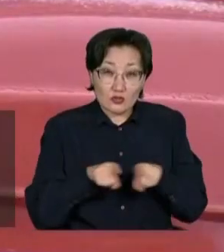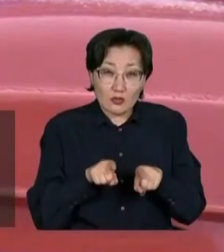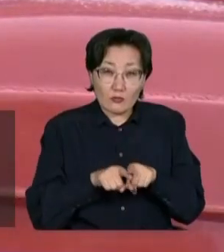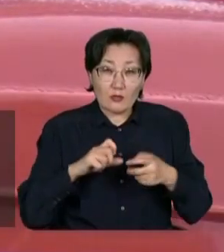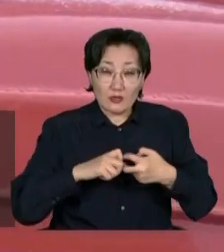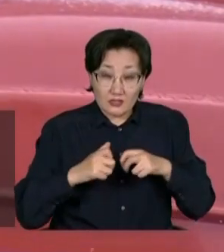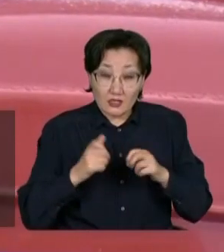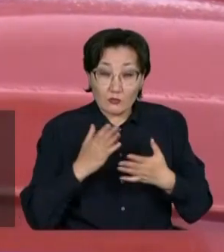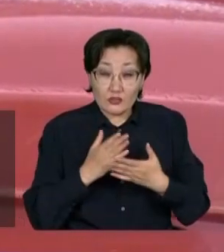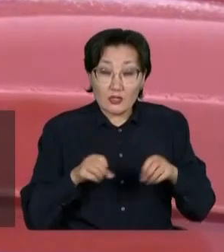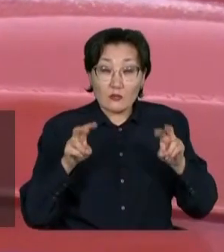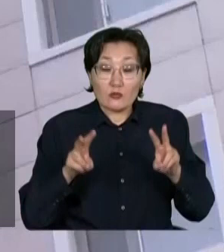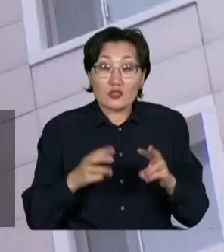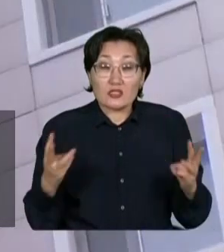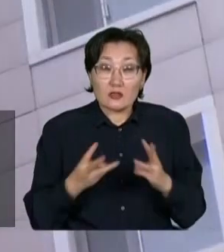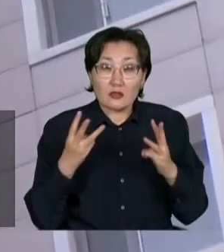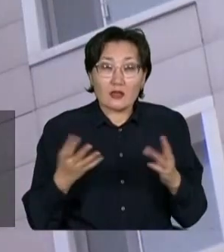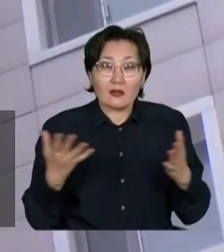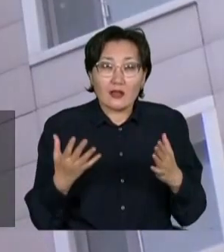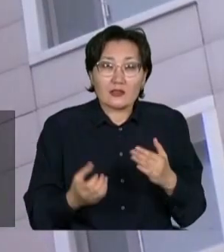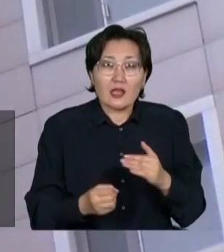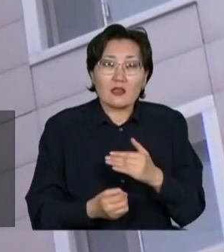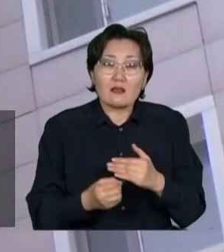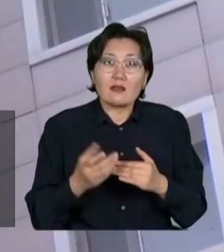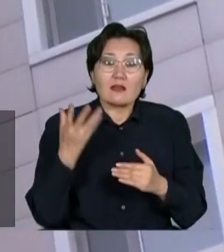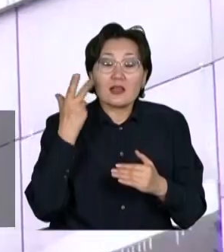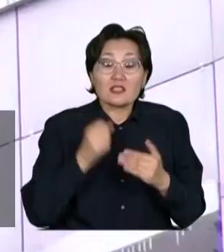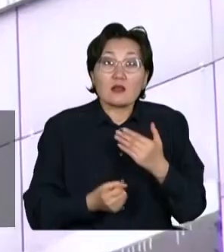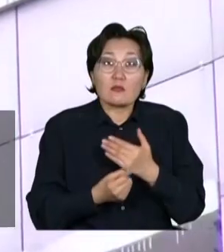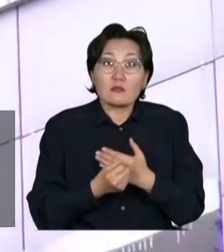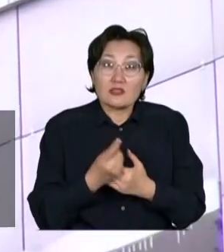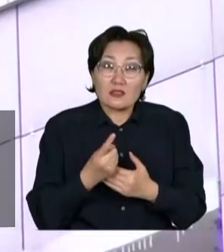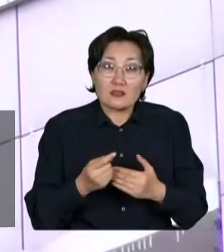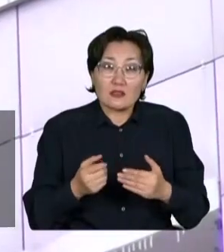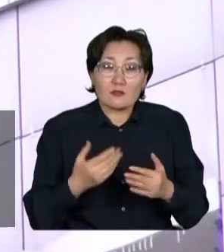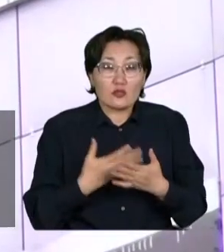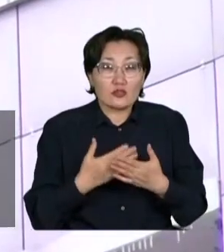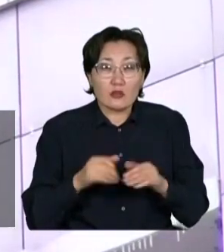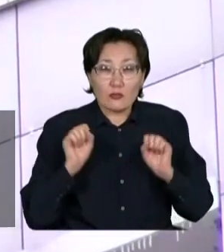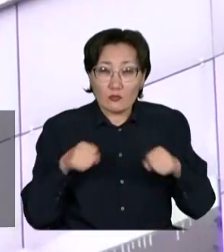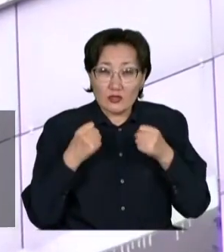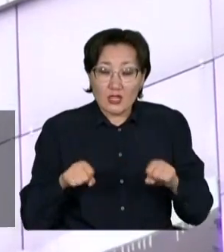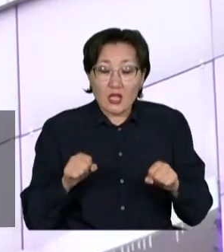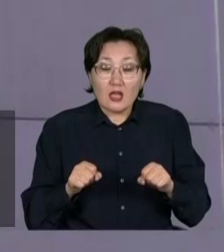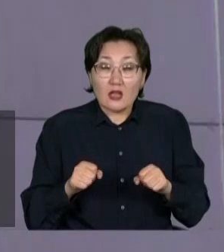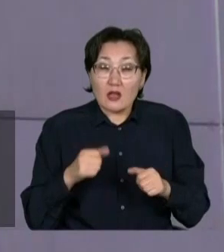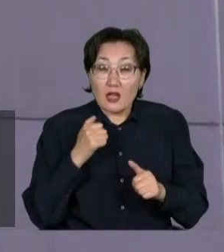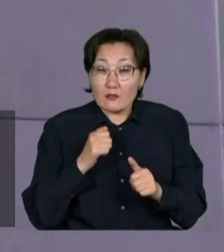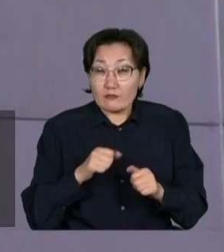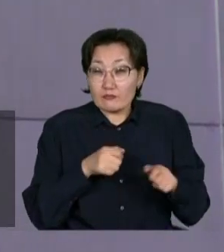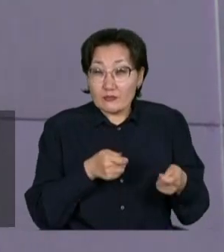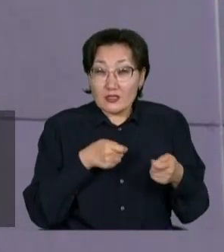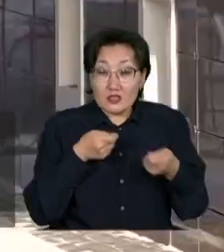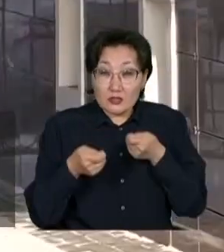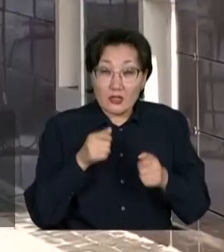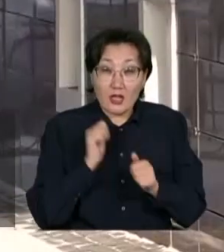түйткілдер бар. Мамандар тілсіз жаудың қай тұстан тұтанарын болжау мүмкін емес дейді. Десе де сақтықты әр адам өзінен бастағаны жөн